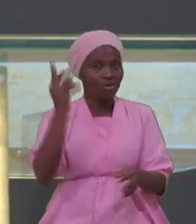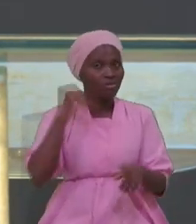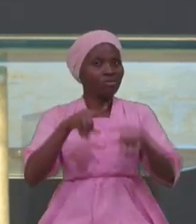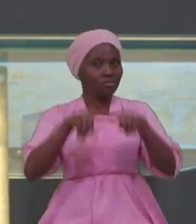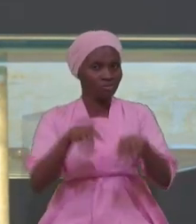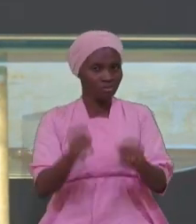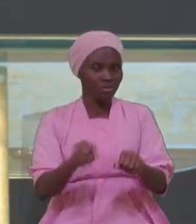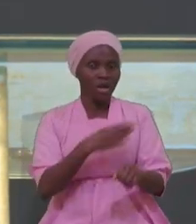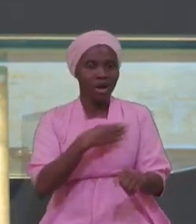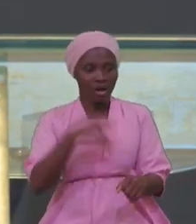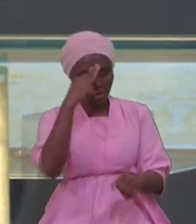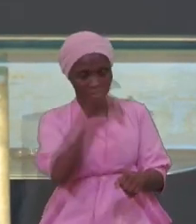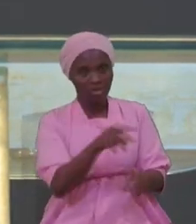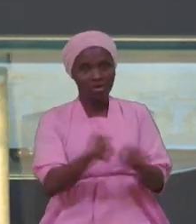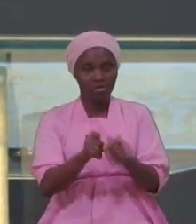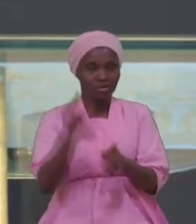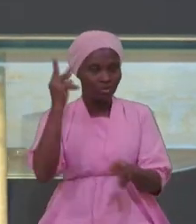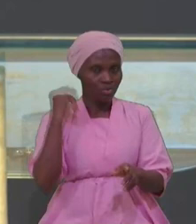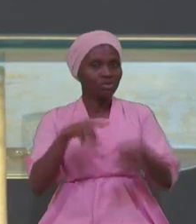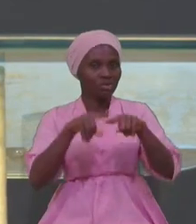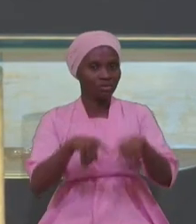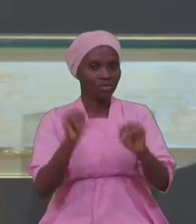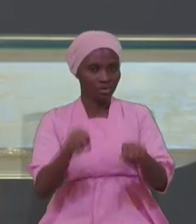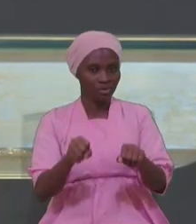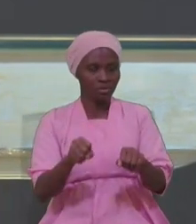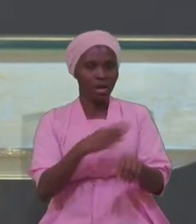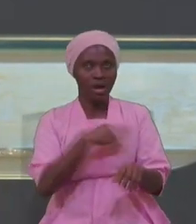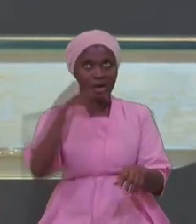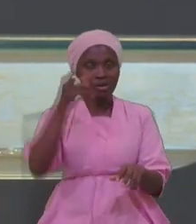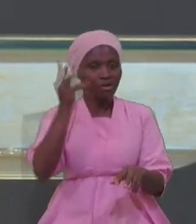et l'homme aussi est fidèle. Vous voyez que